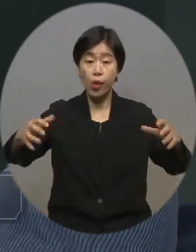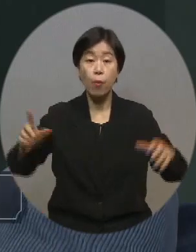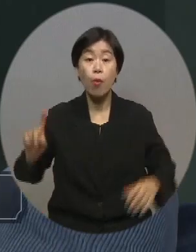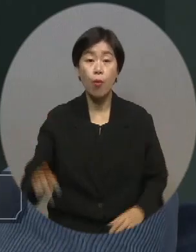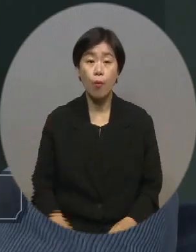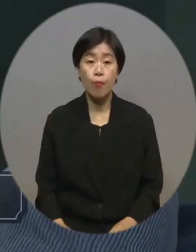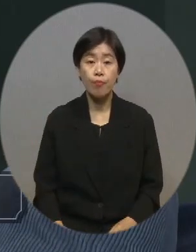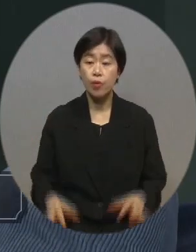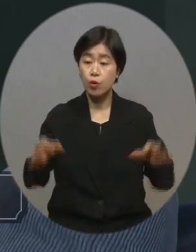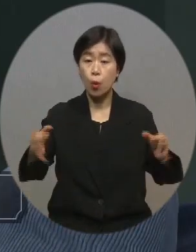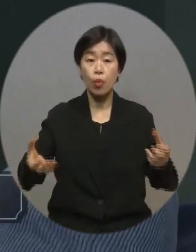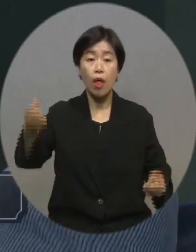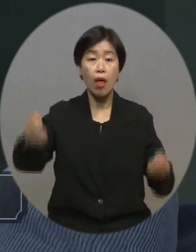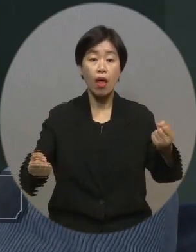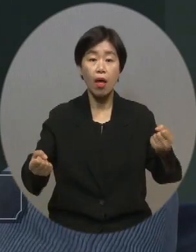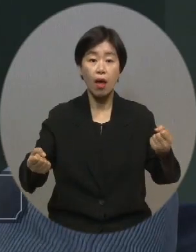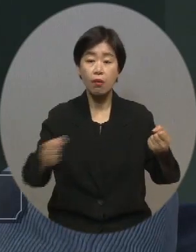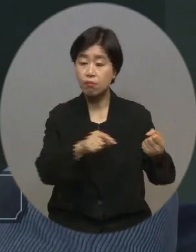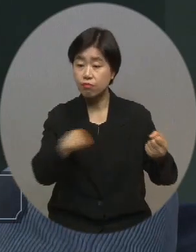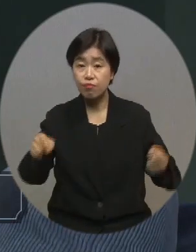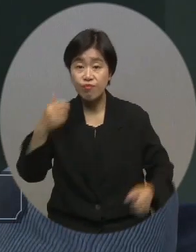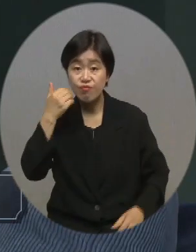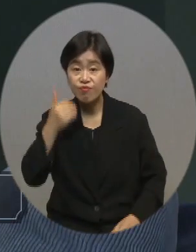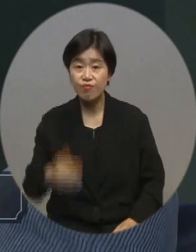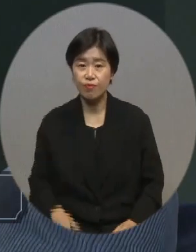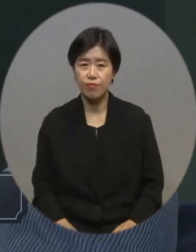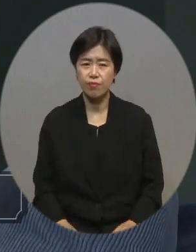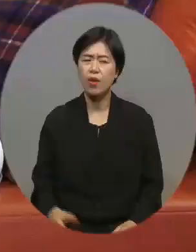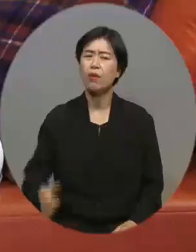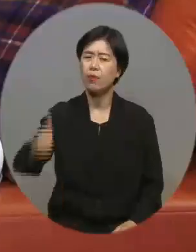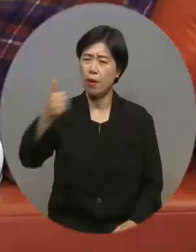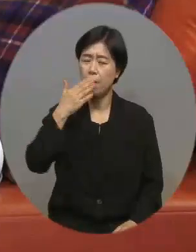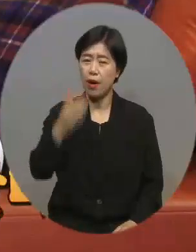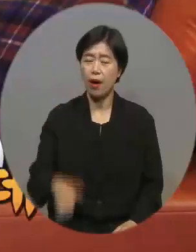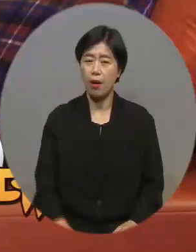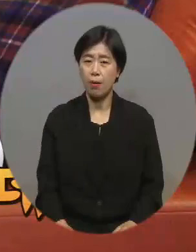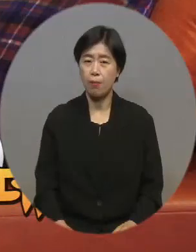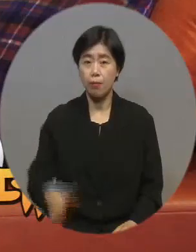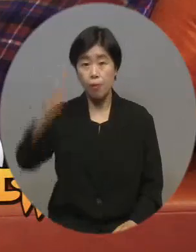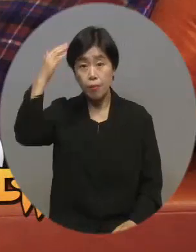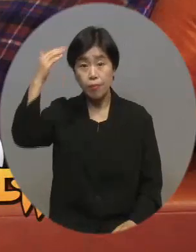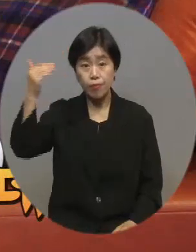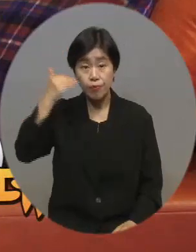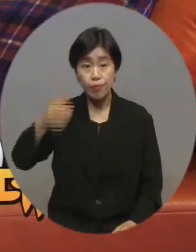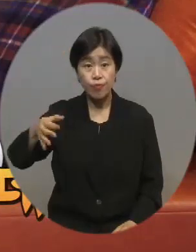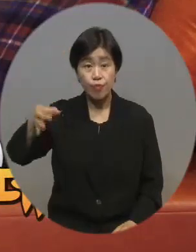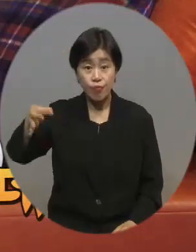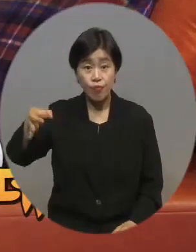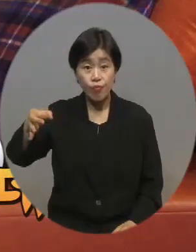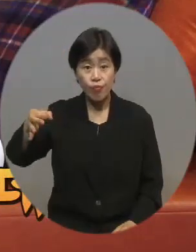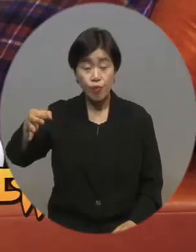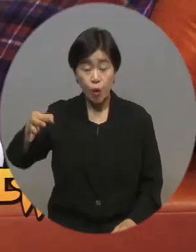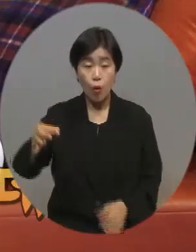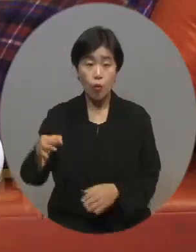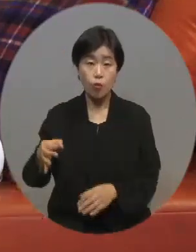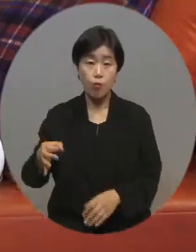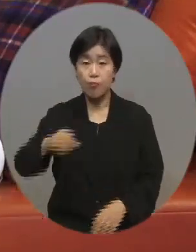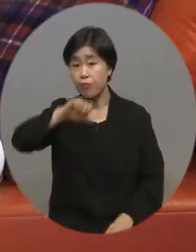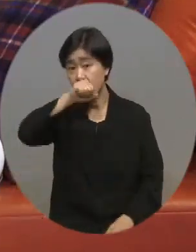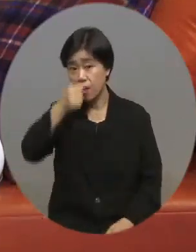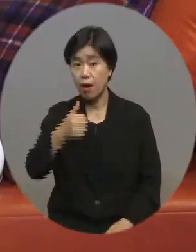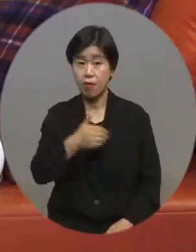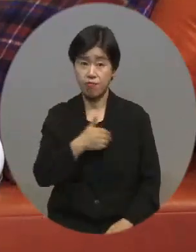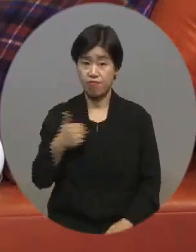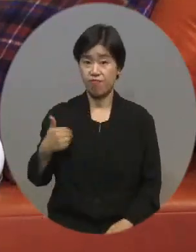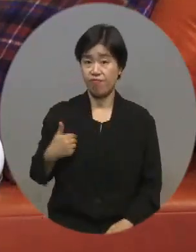대한민국은 돈이 북한의 58배입니다. 지금 현재. 근데 우리는 돈이 좀 분산돼 있고 북한은 다 군사력이 있지 않습니까? 그래도